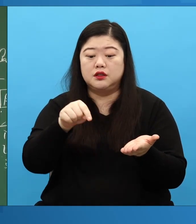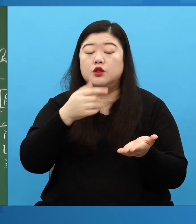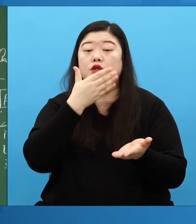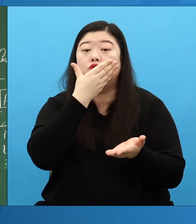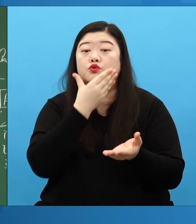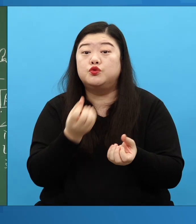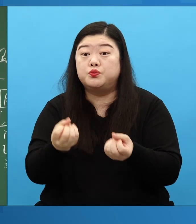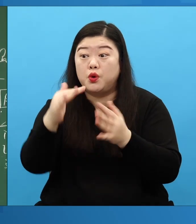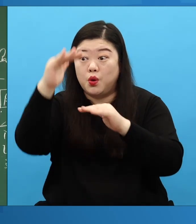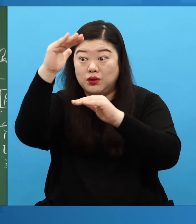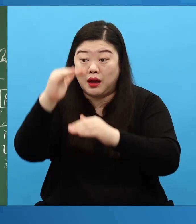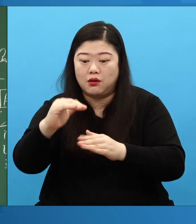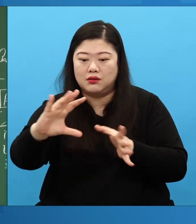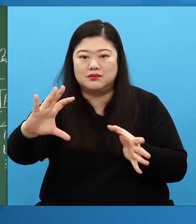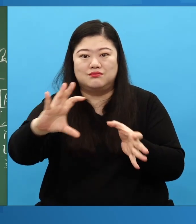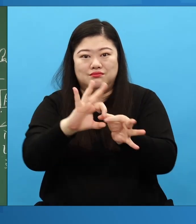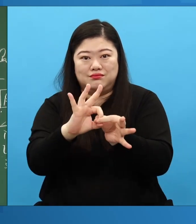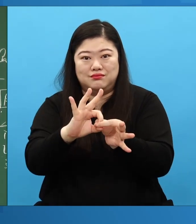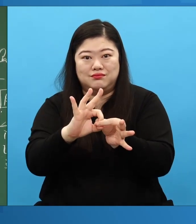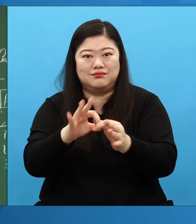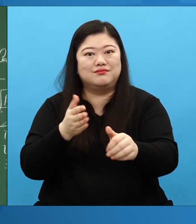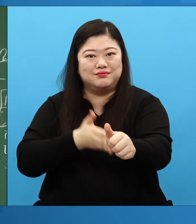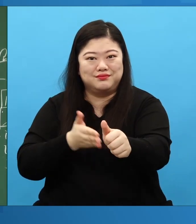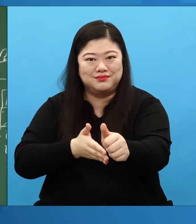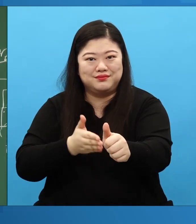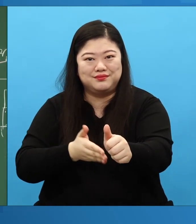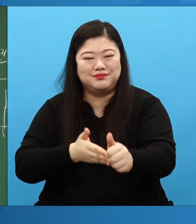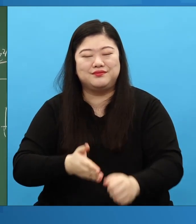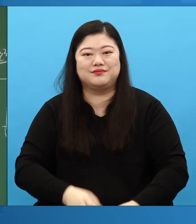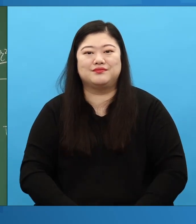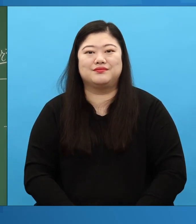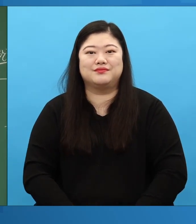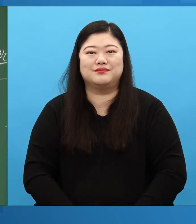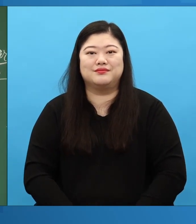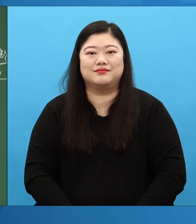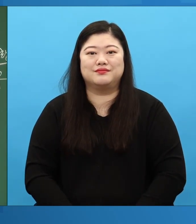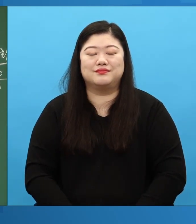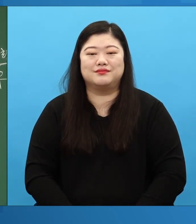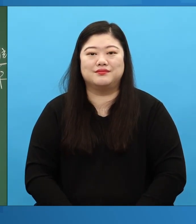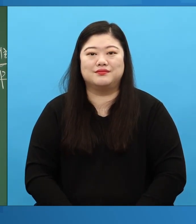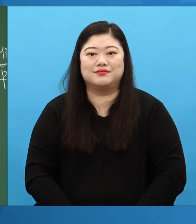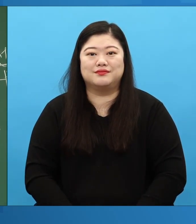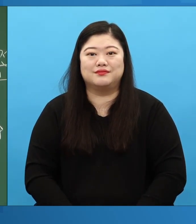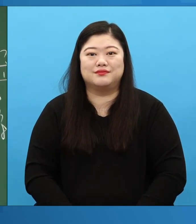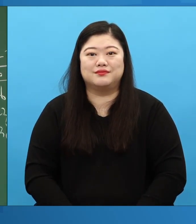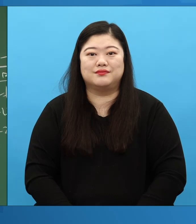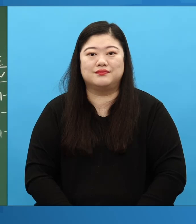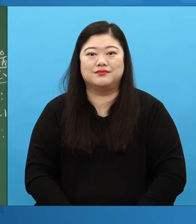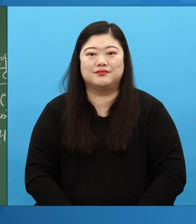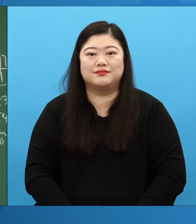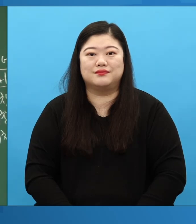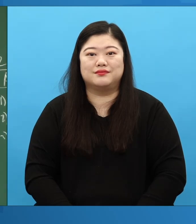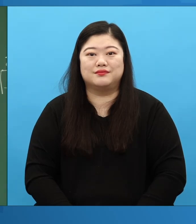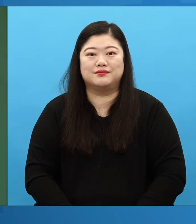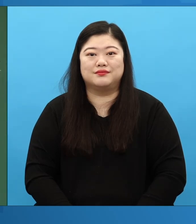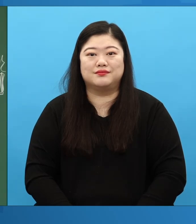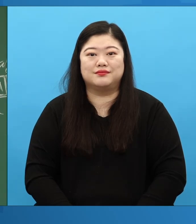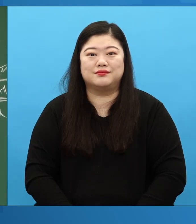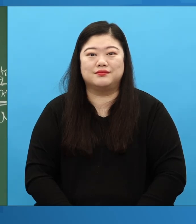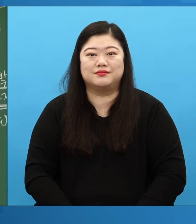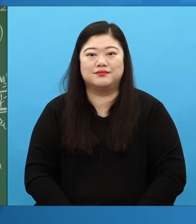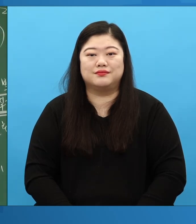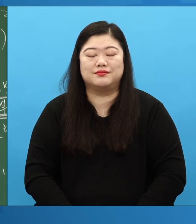들어가야 돼요. In this way, your businesses are so important, but now we have to completely go inside of this prayer. 그래서 이 모든